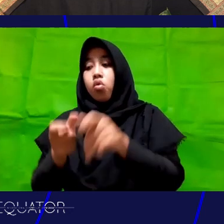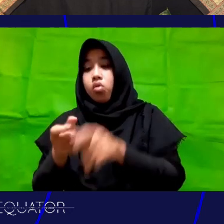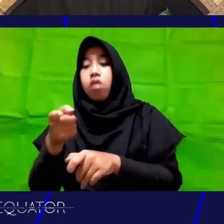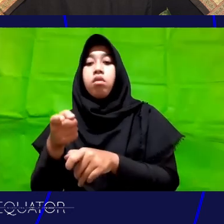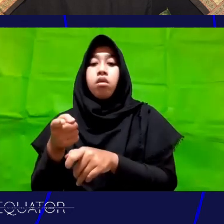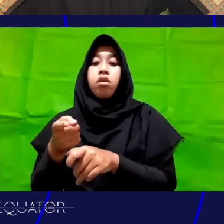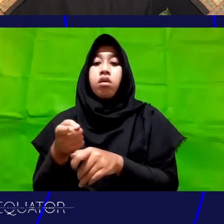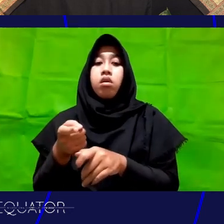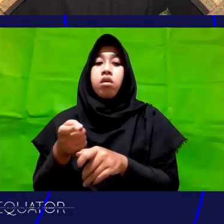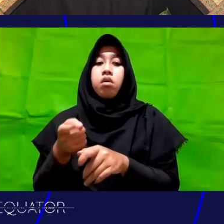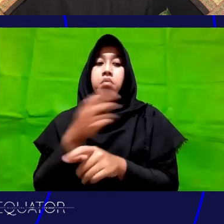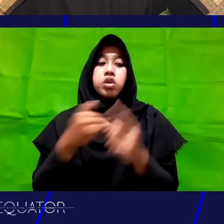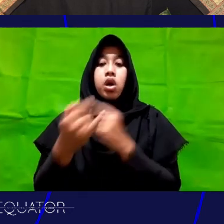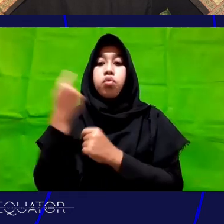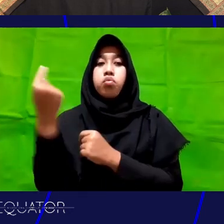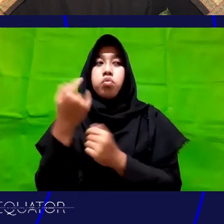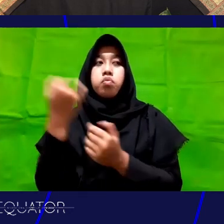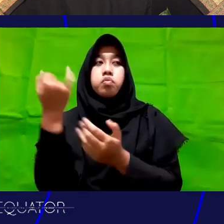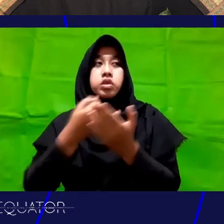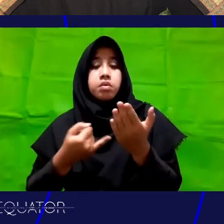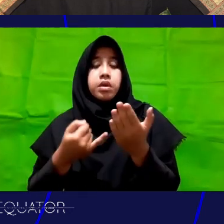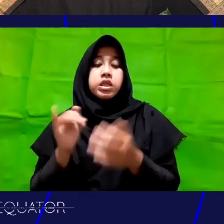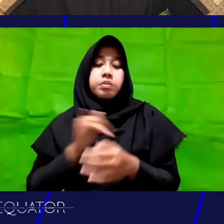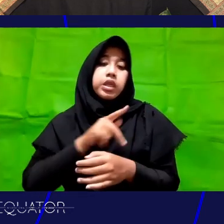seniman seperti kita yang sering residensi itu